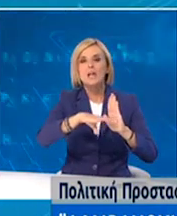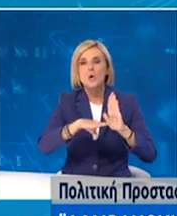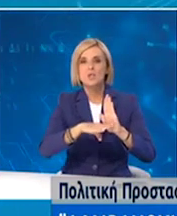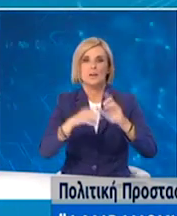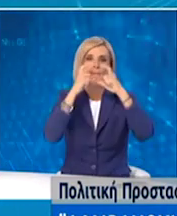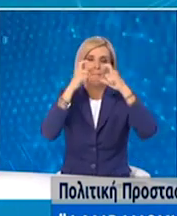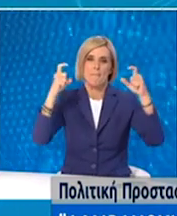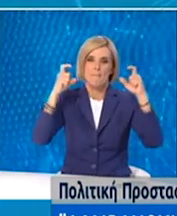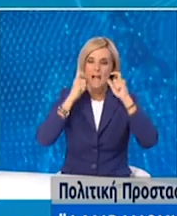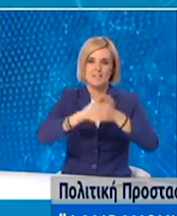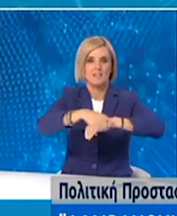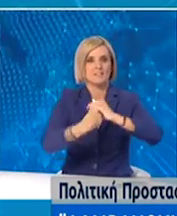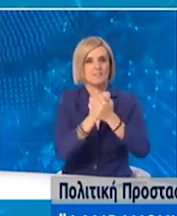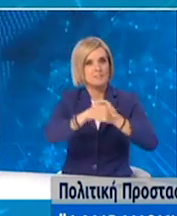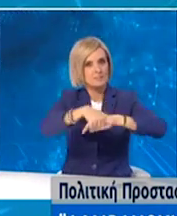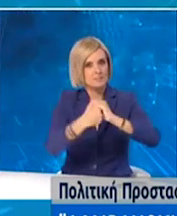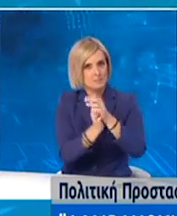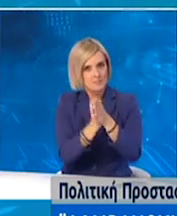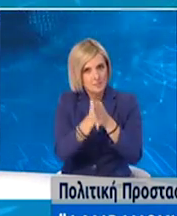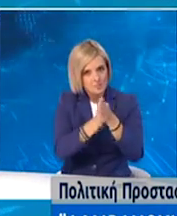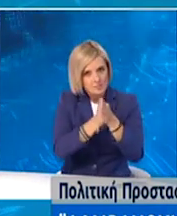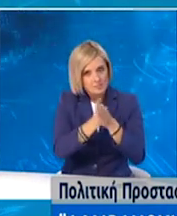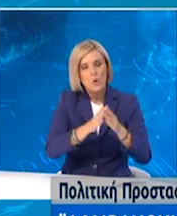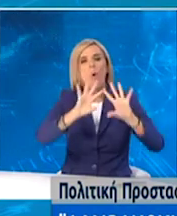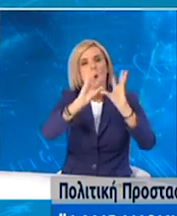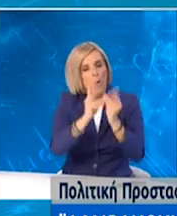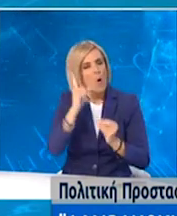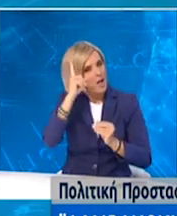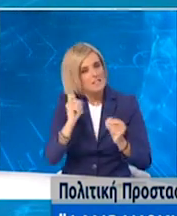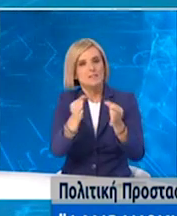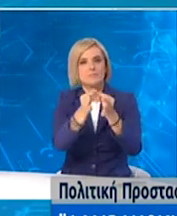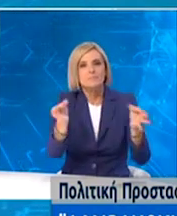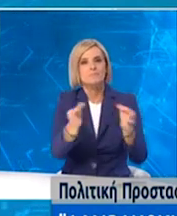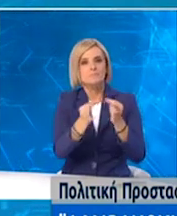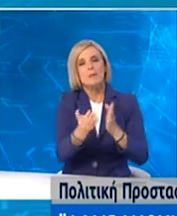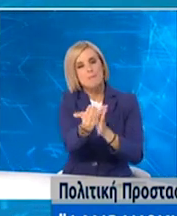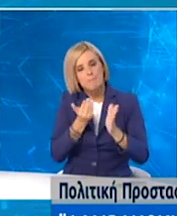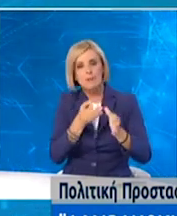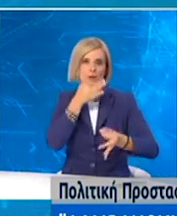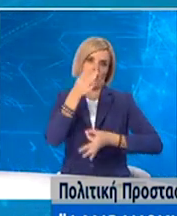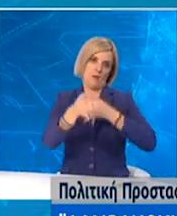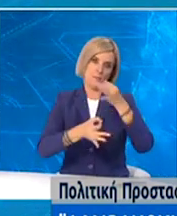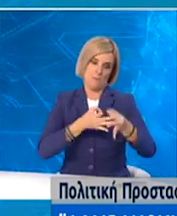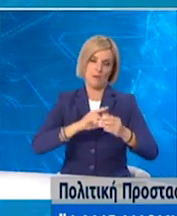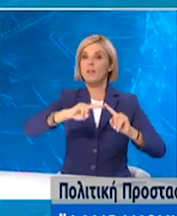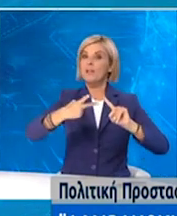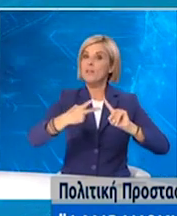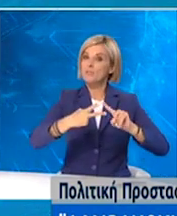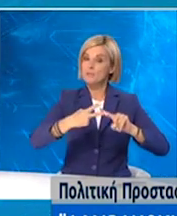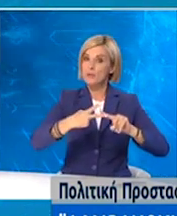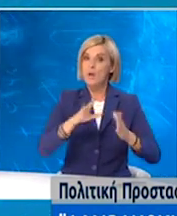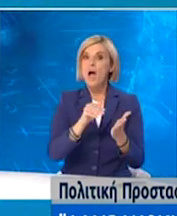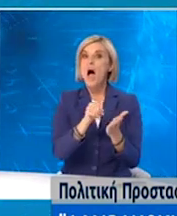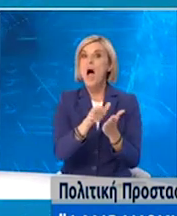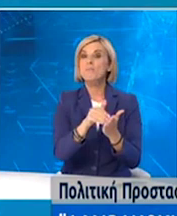Χρήση μάσκας, πλύσιμο χεριών και όλα τα σχετικά τα οποία έχουν προβλεφθεί από τις κανονιστικές πράξεις. Και το δεύτερο, η αποφυγή